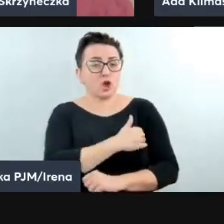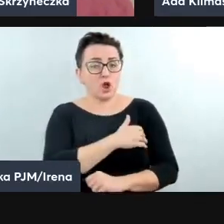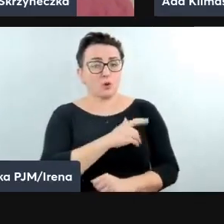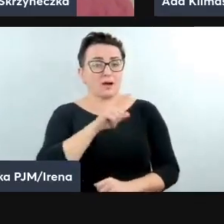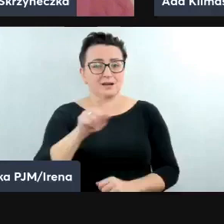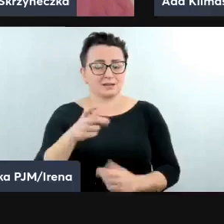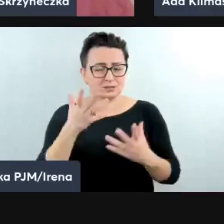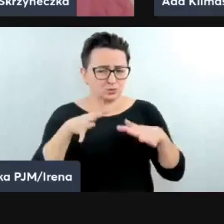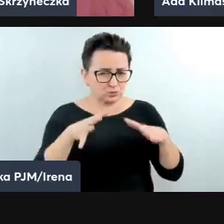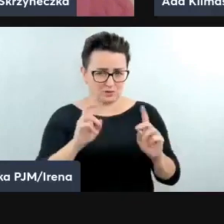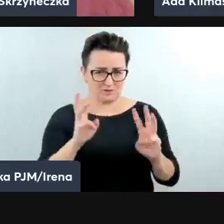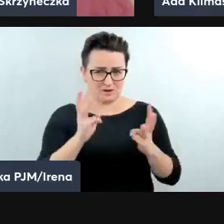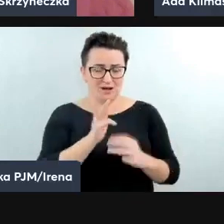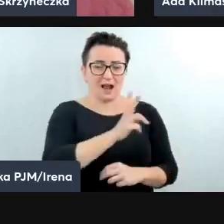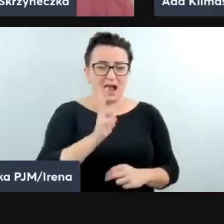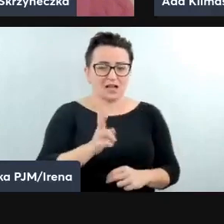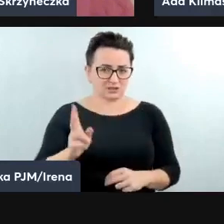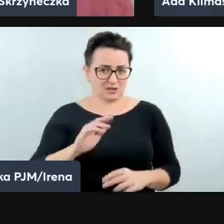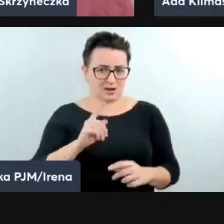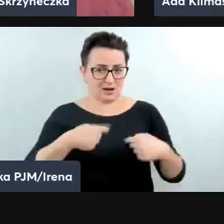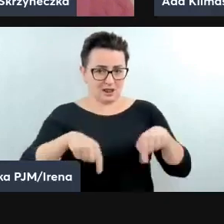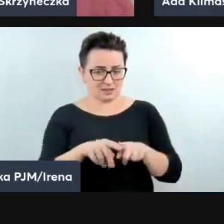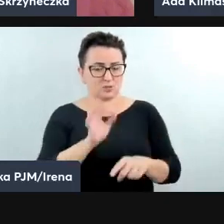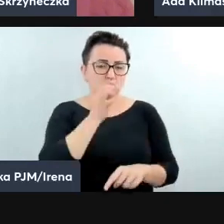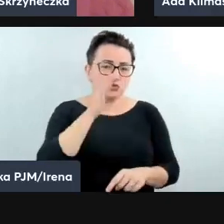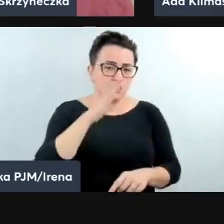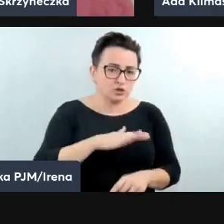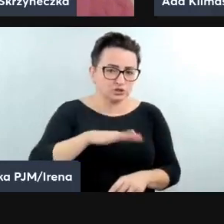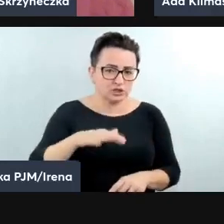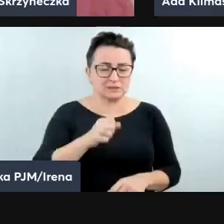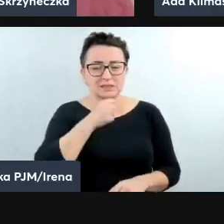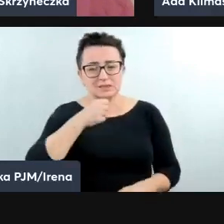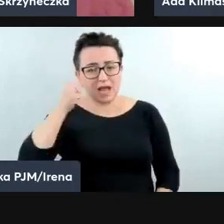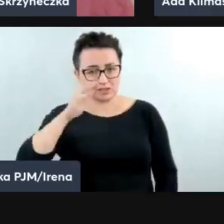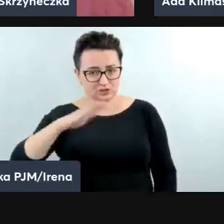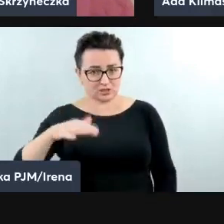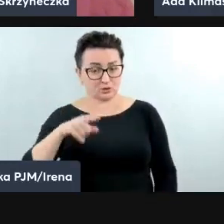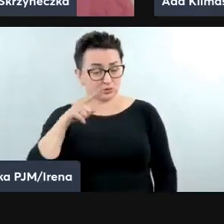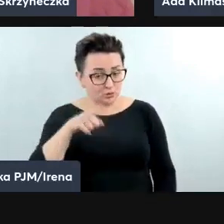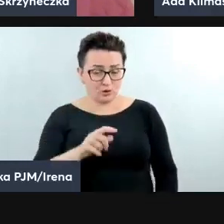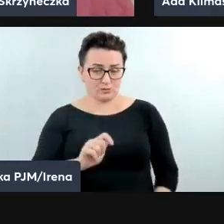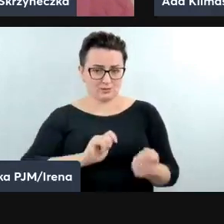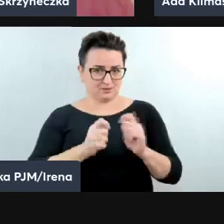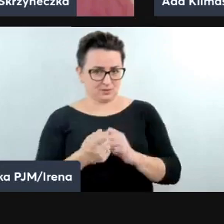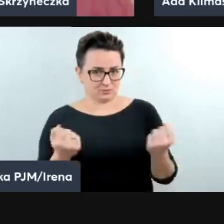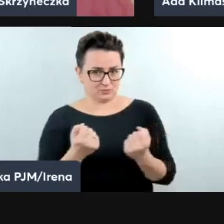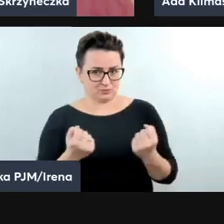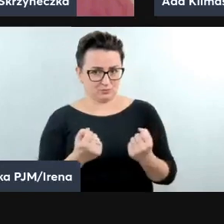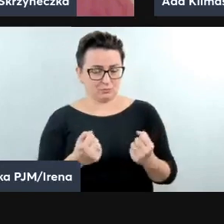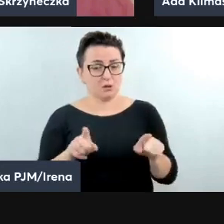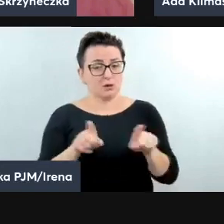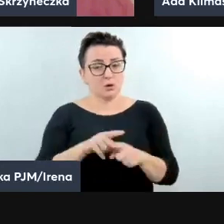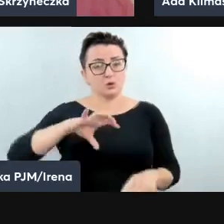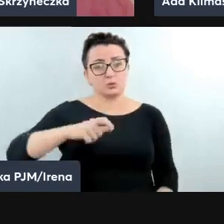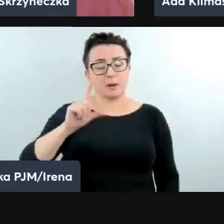starszych dzieci, więc to jest jakaś zmiana, bo myślę, że tak samo w grupie Ponton otrzymujemy dużo jakby zaproszeń, że